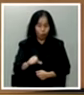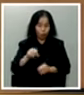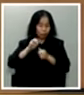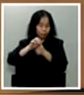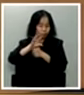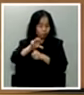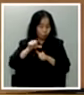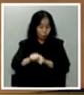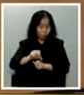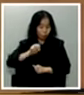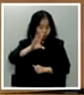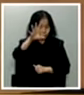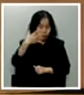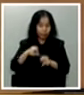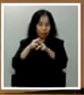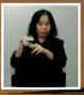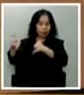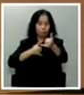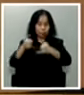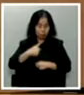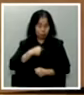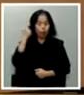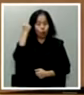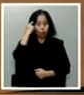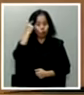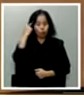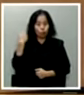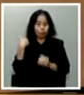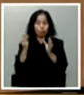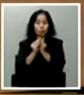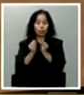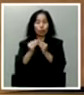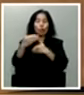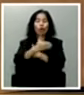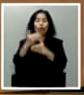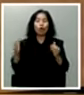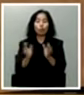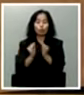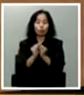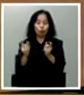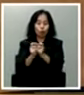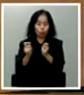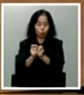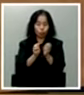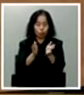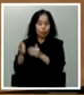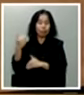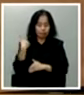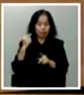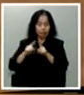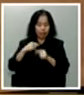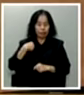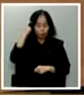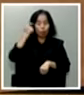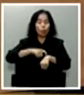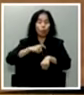ที่อยู่ข้างนอกเข้ามานะครับผมทราบครับอยู่ในห้องกรรมการก็เยอะแล้วก็อยู่ในห้องอื่นเดี๋ยวผมจะให้เวล